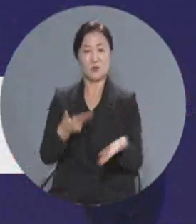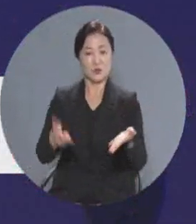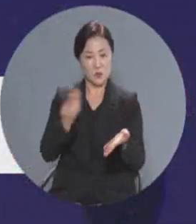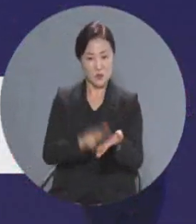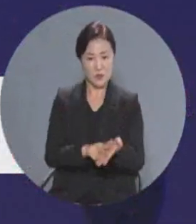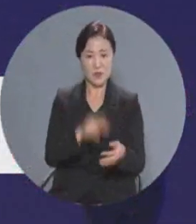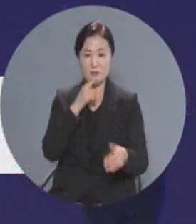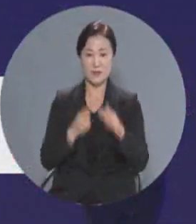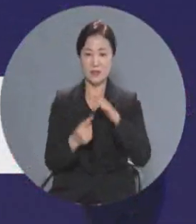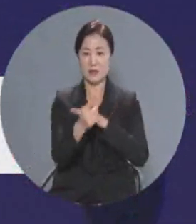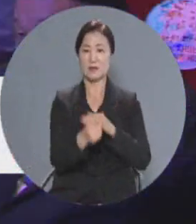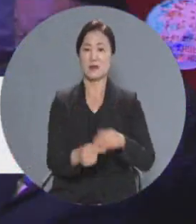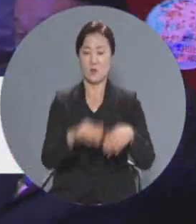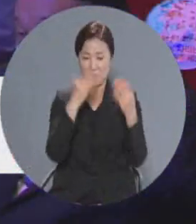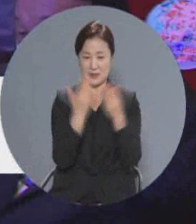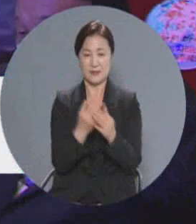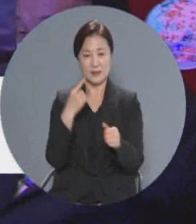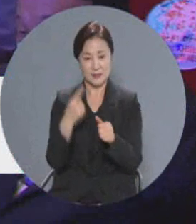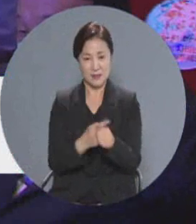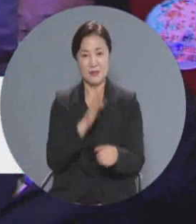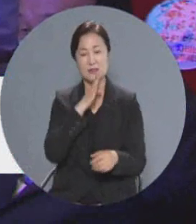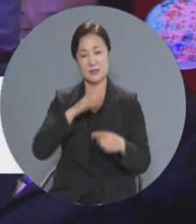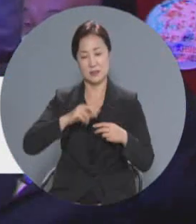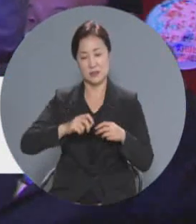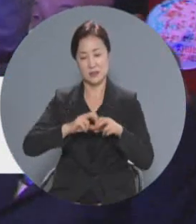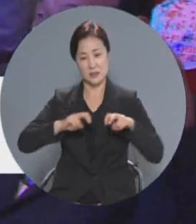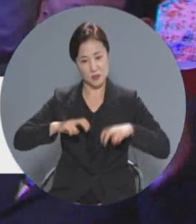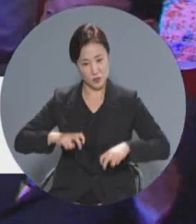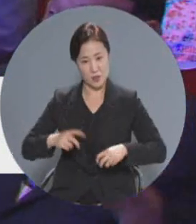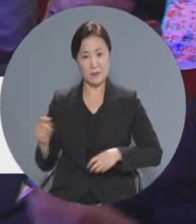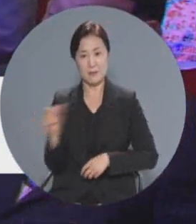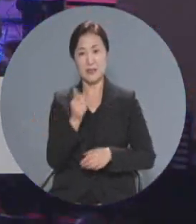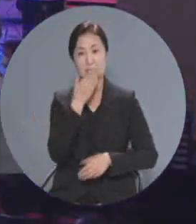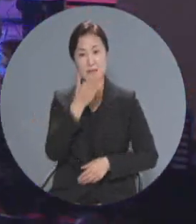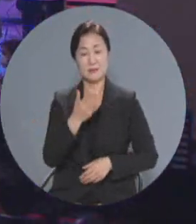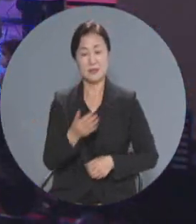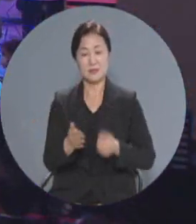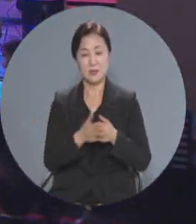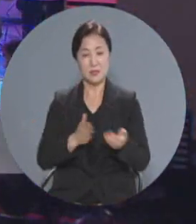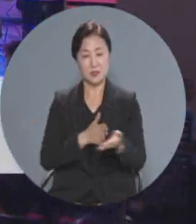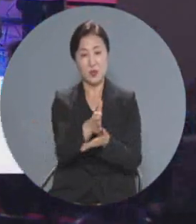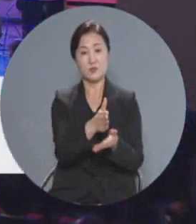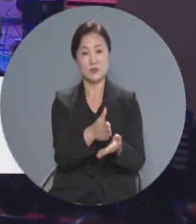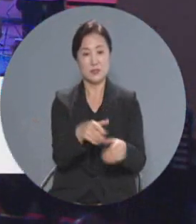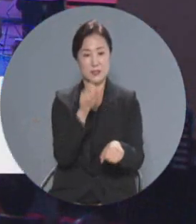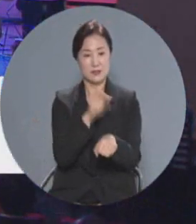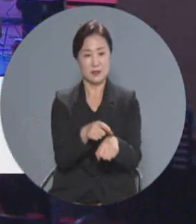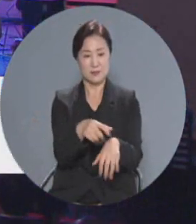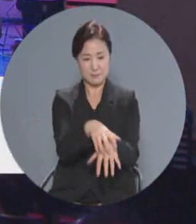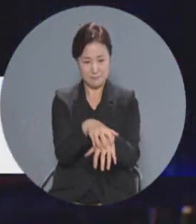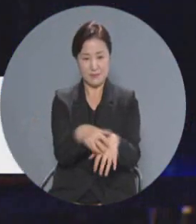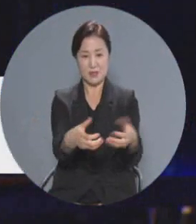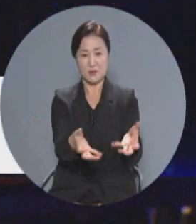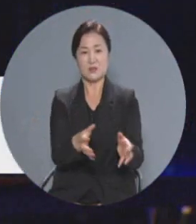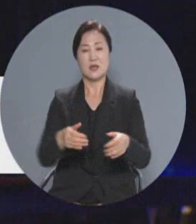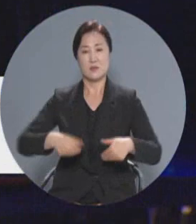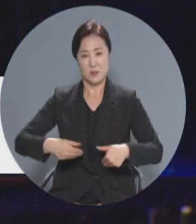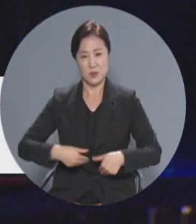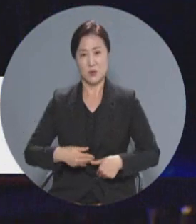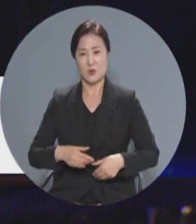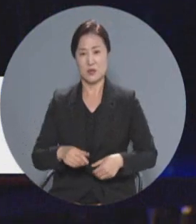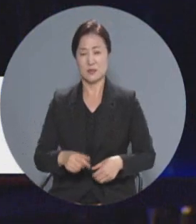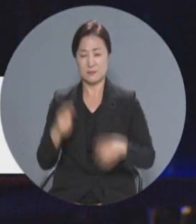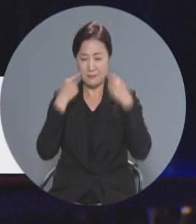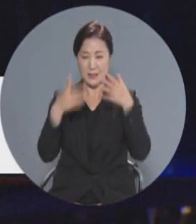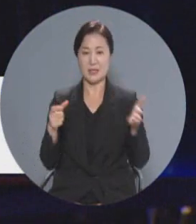따라 진상조사의 속도와 내용이 달라질 수 있다며 전문성을 갖춘 진상조사단을 운영하는 내용 등을 명문화해야